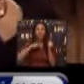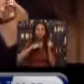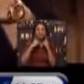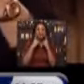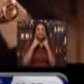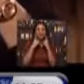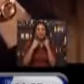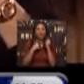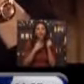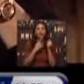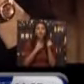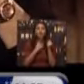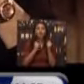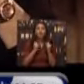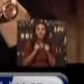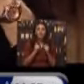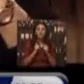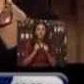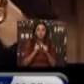كوميديان